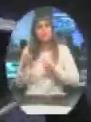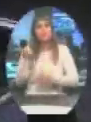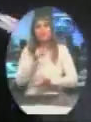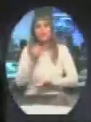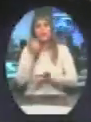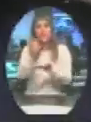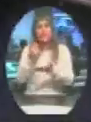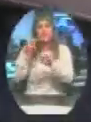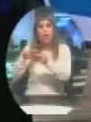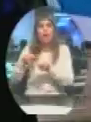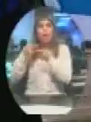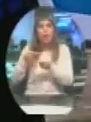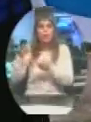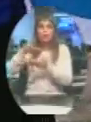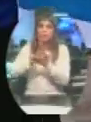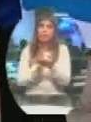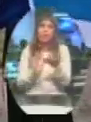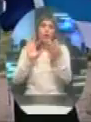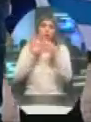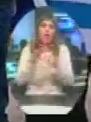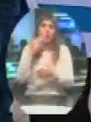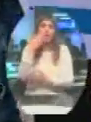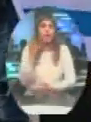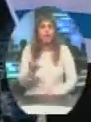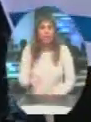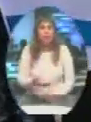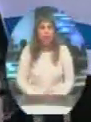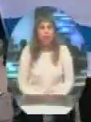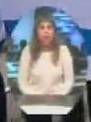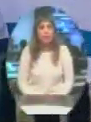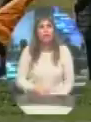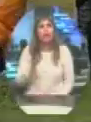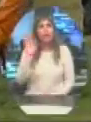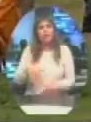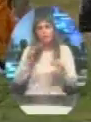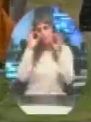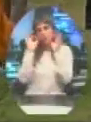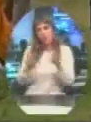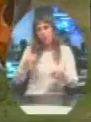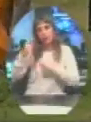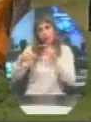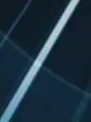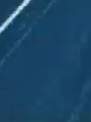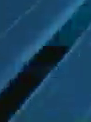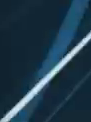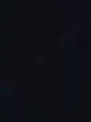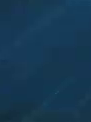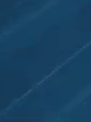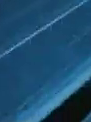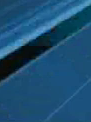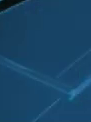לענף, שהוא חלק בלתי נפרד מהמדינה, גם כזה שהוזנח בשנים האחרונות על ידיה.